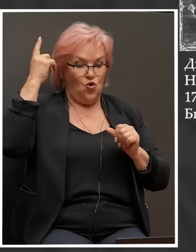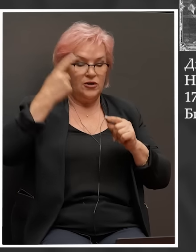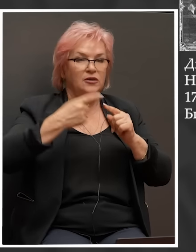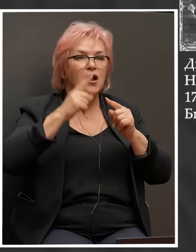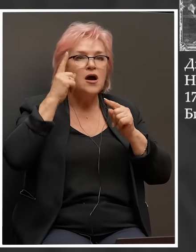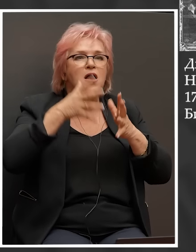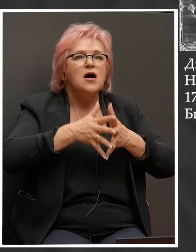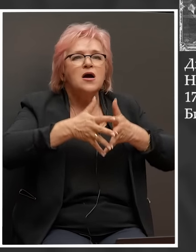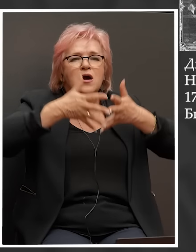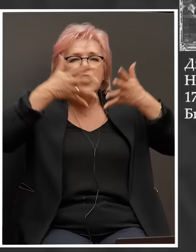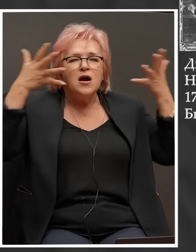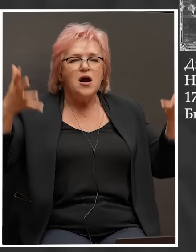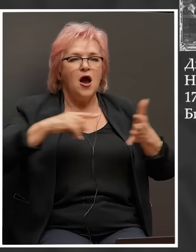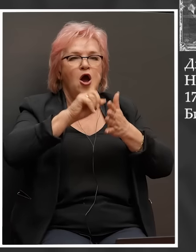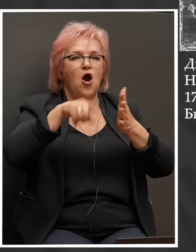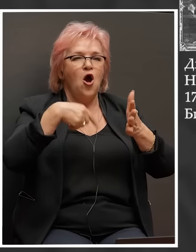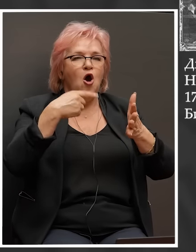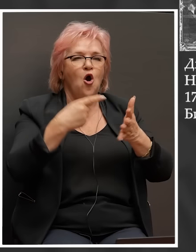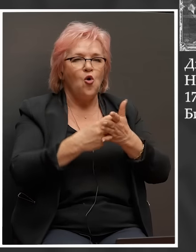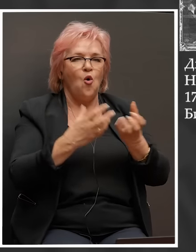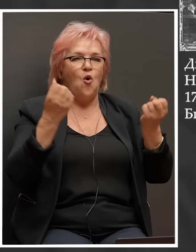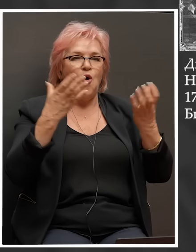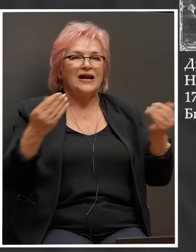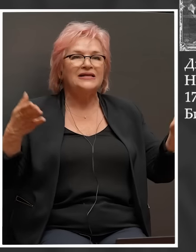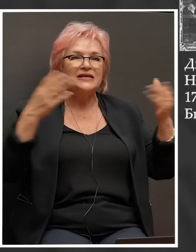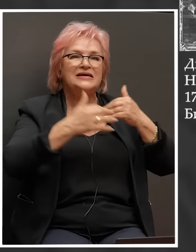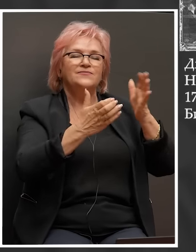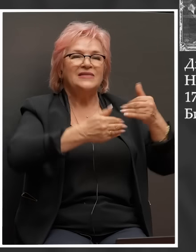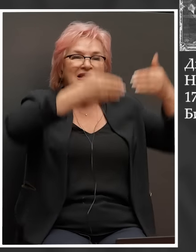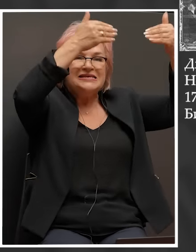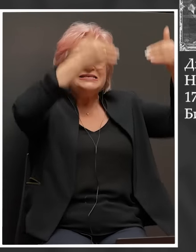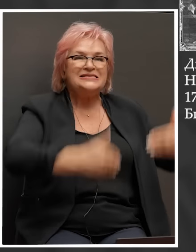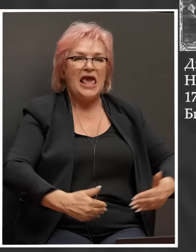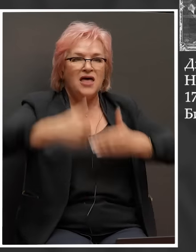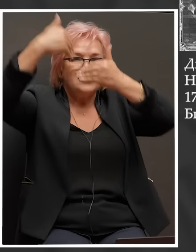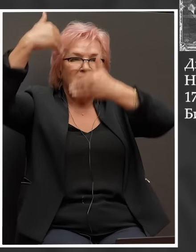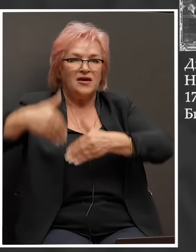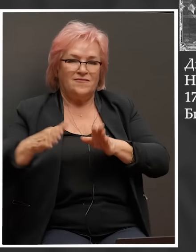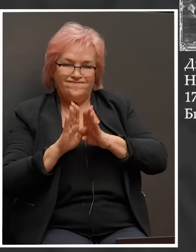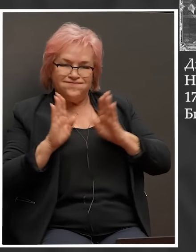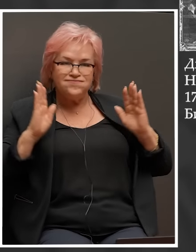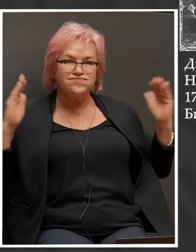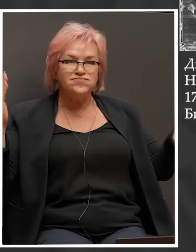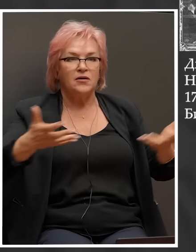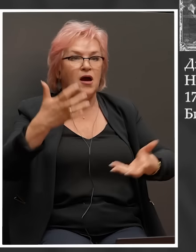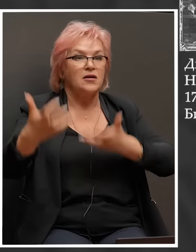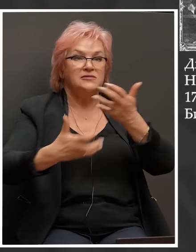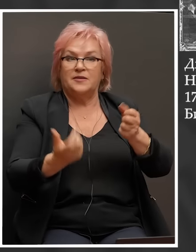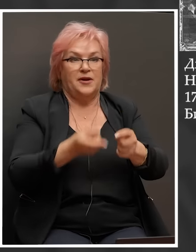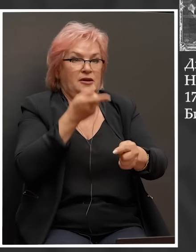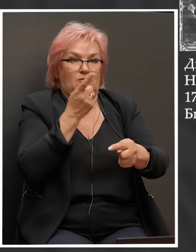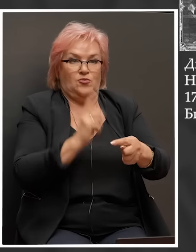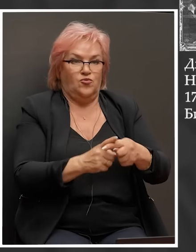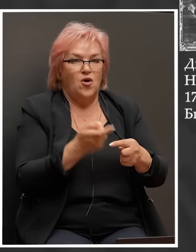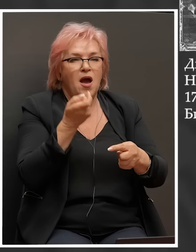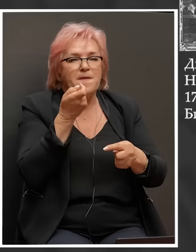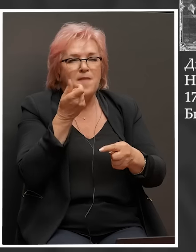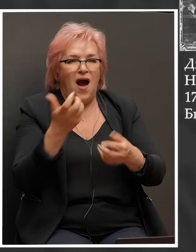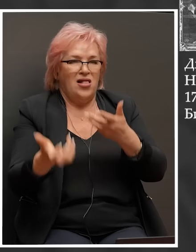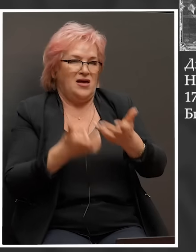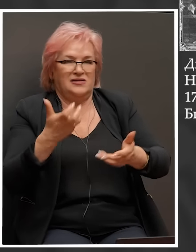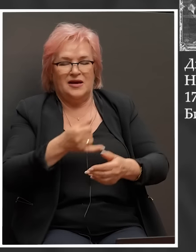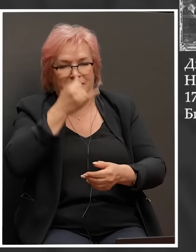Это гигантский город, обнесенный огромными аврелиановыми стенами, которые были настолько мощны, что их не разобрали. Их разобрали очень мало и очень